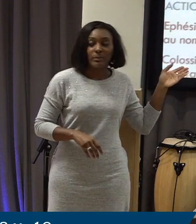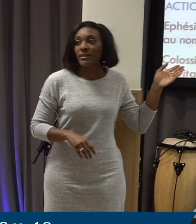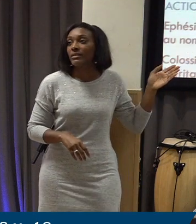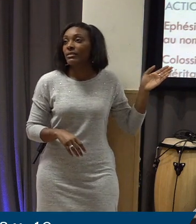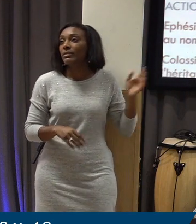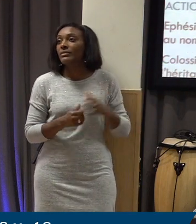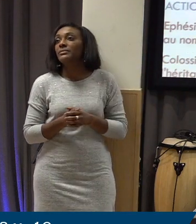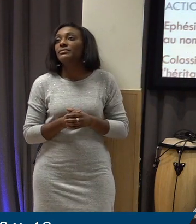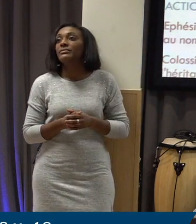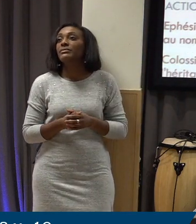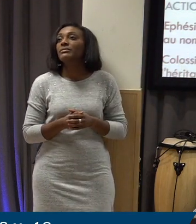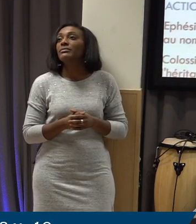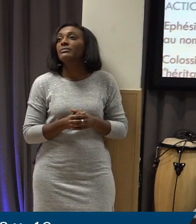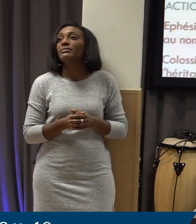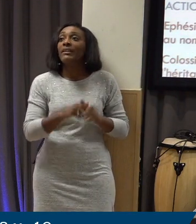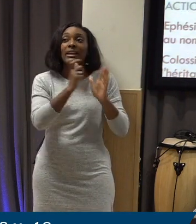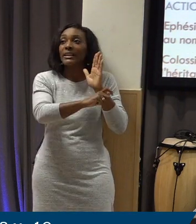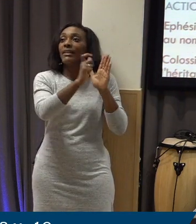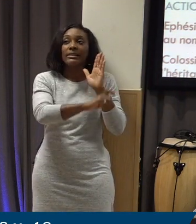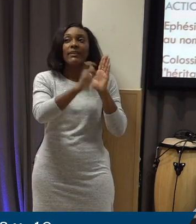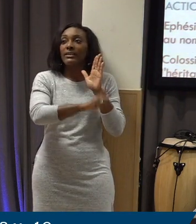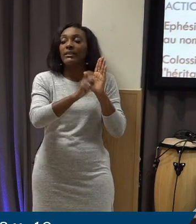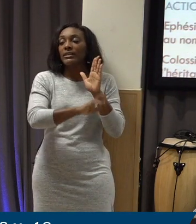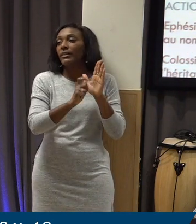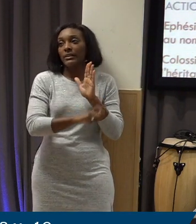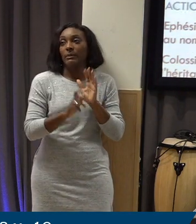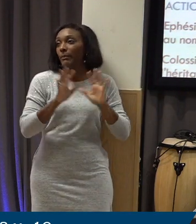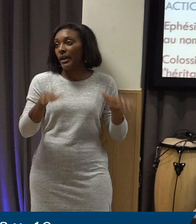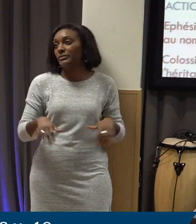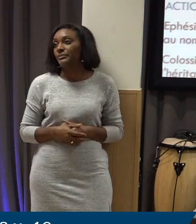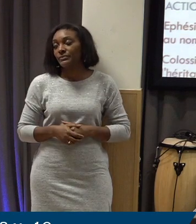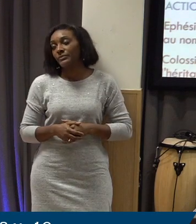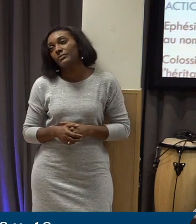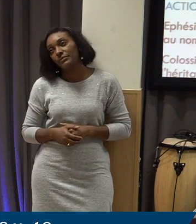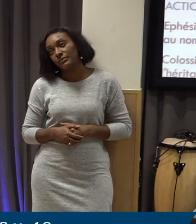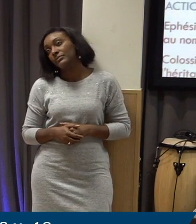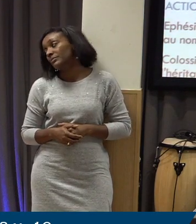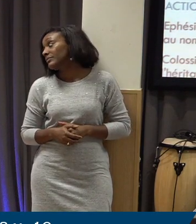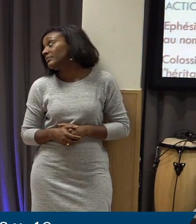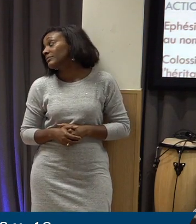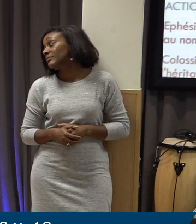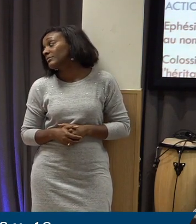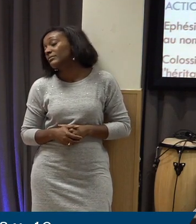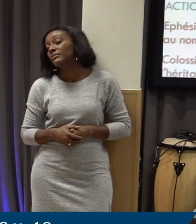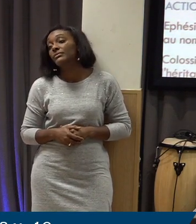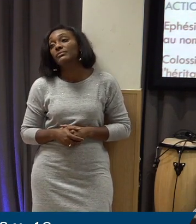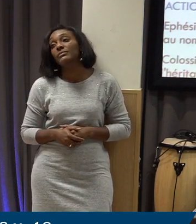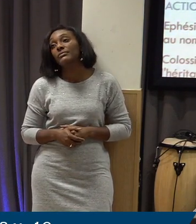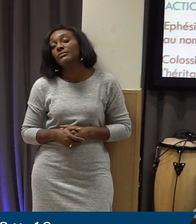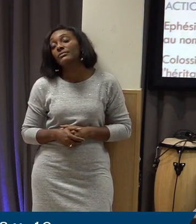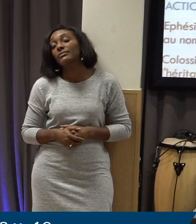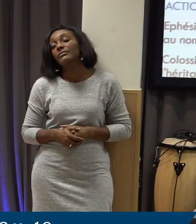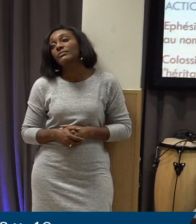dans leur esprit, je les écrirai dans leur cœur, et je serai leur Dieu, et ils seront mon